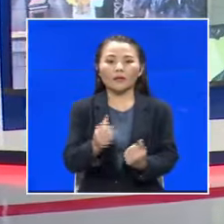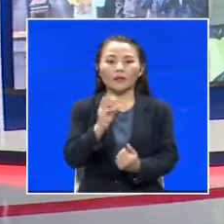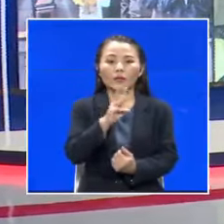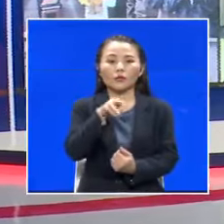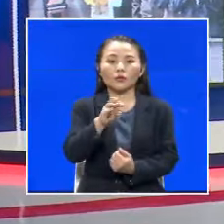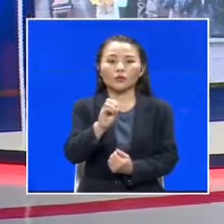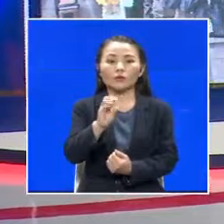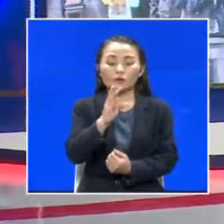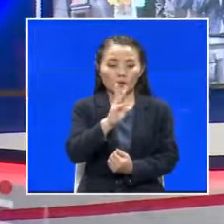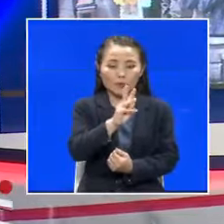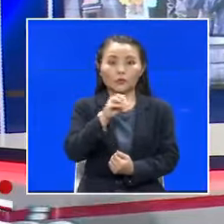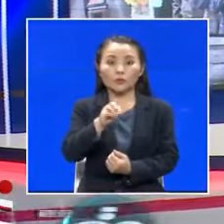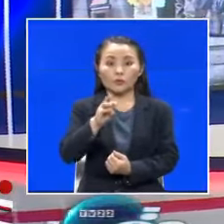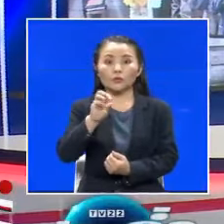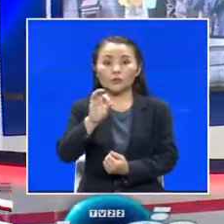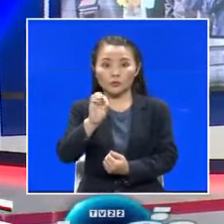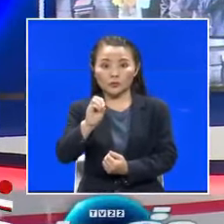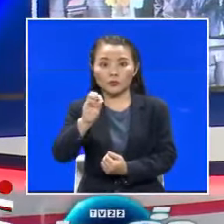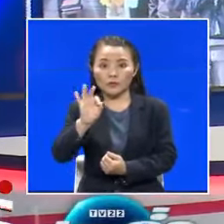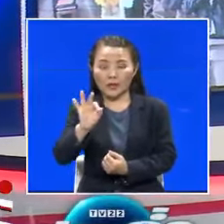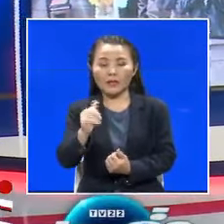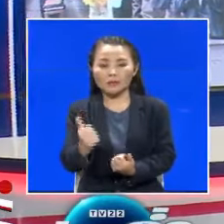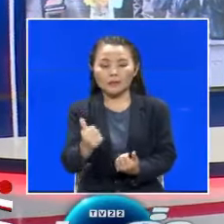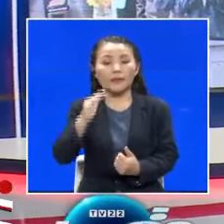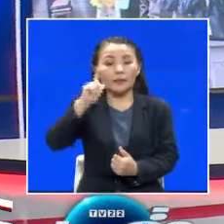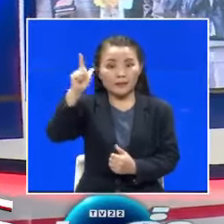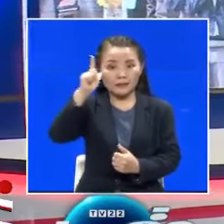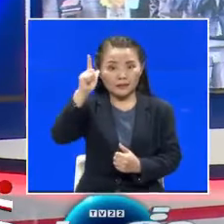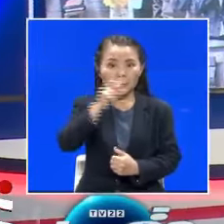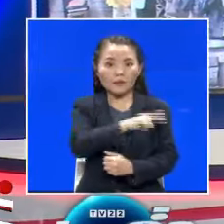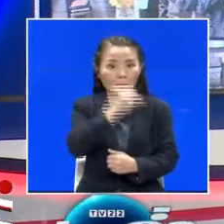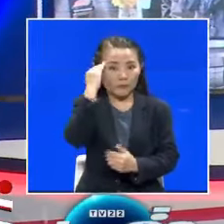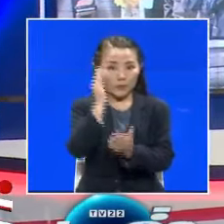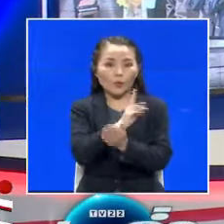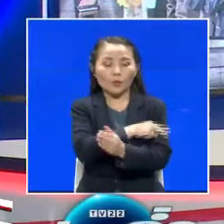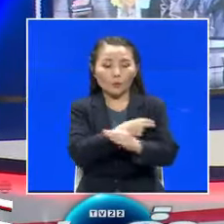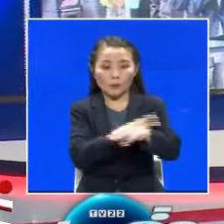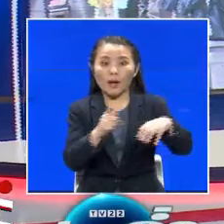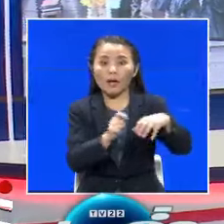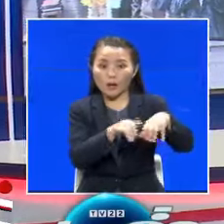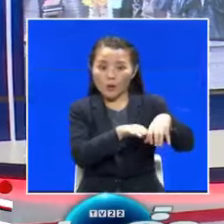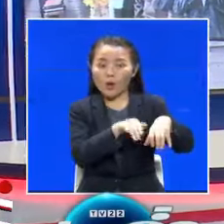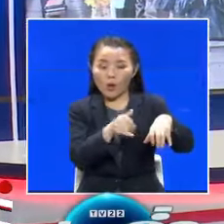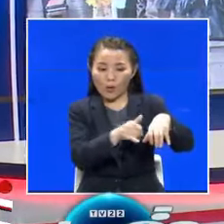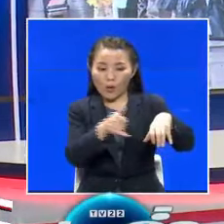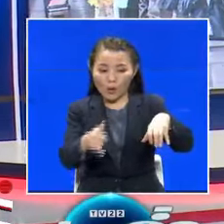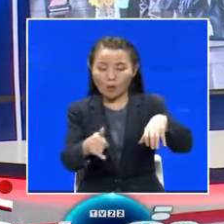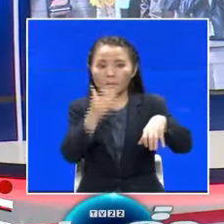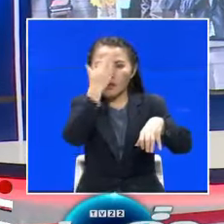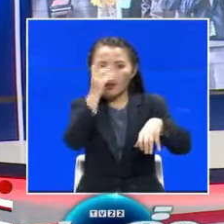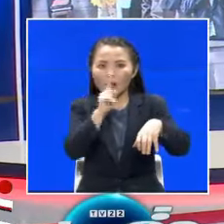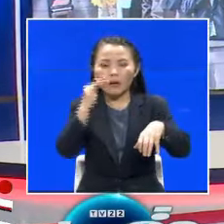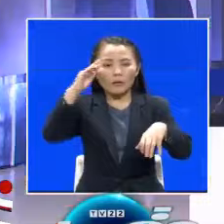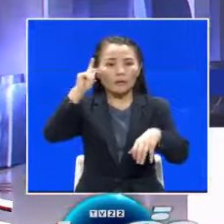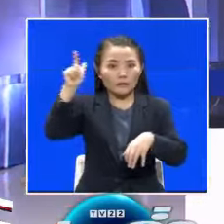6:09 น.นะคะคือฤกษ์ที่คุณทักษิณใช้ในการออกจากโรงพยาบาลตำรวจหลังจากได้รับการพักโทษคุณทัก